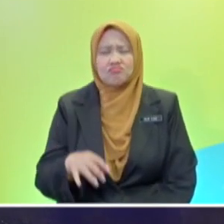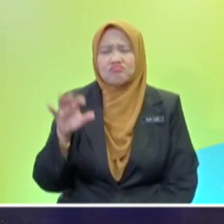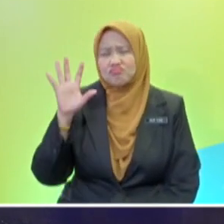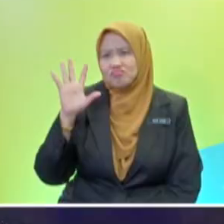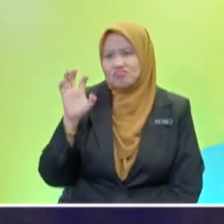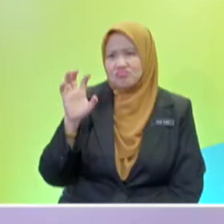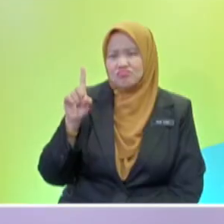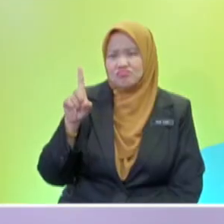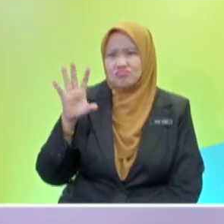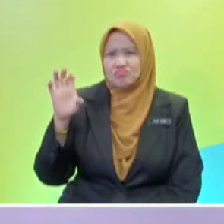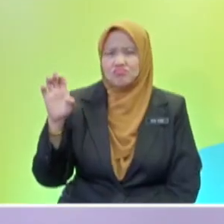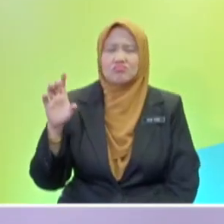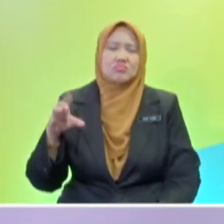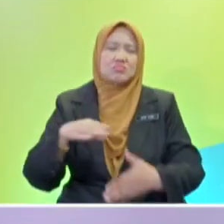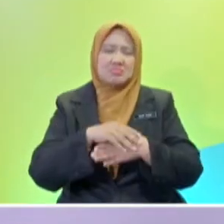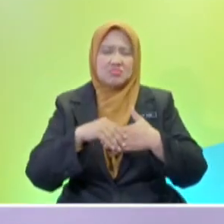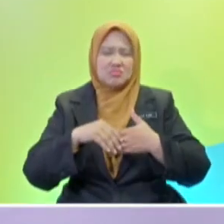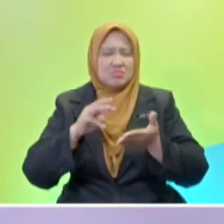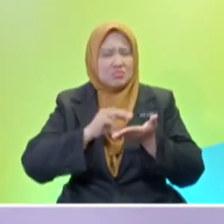kalau untuk sewa